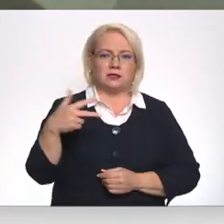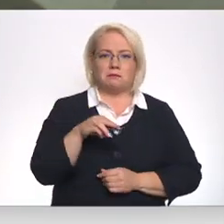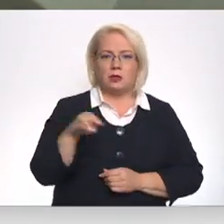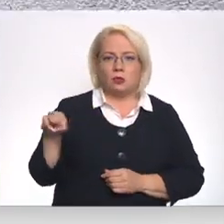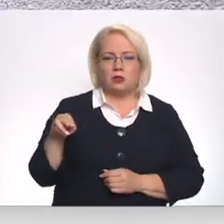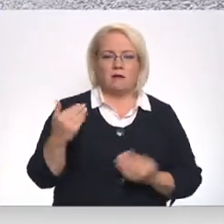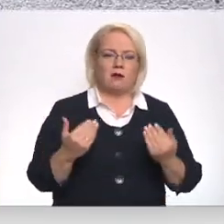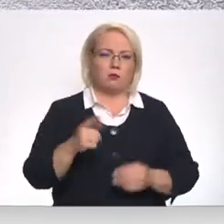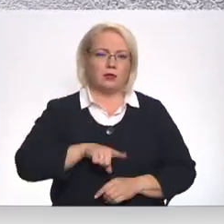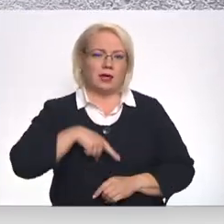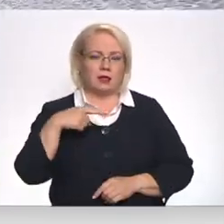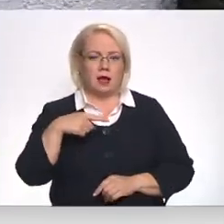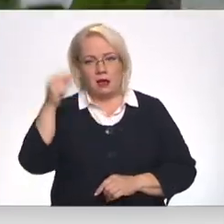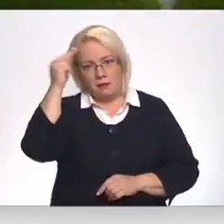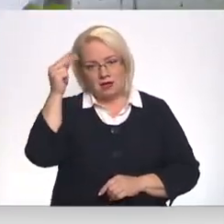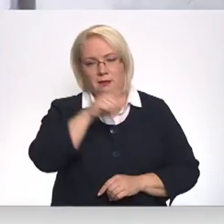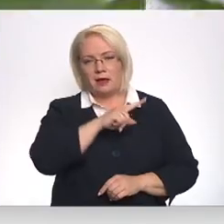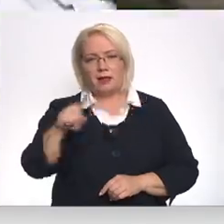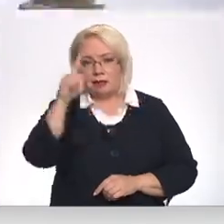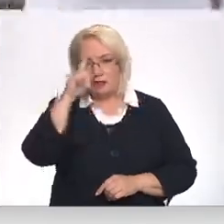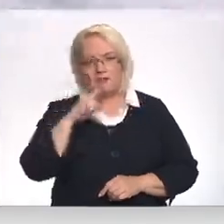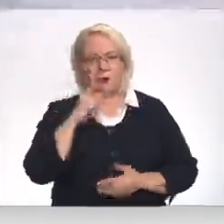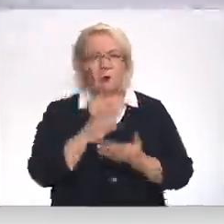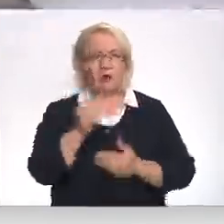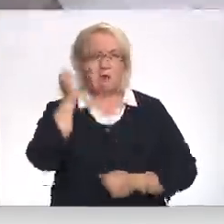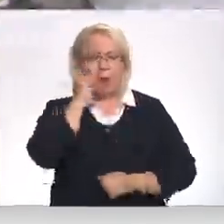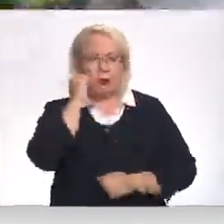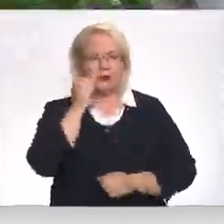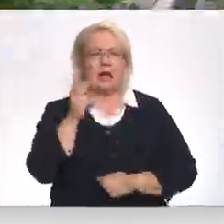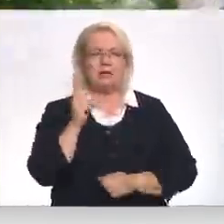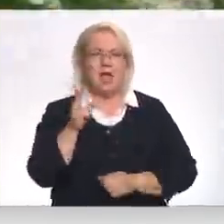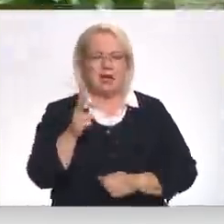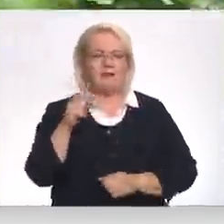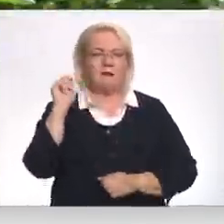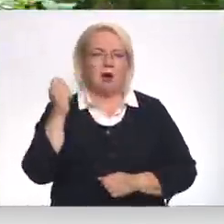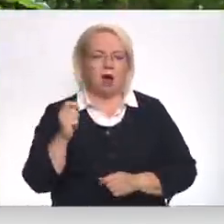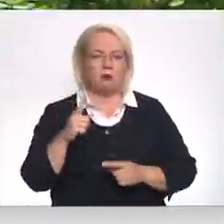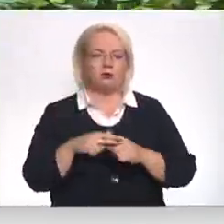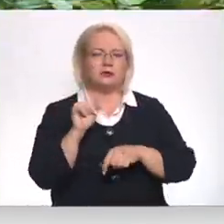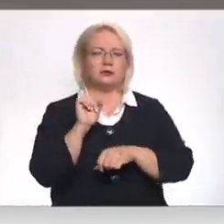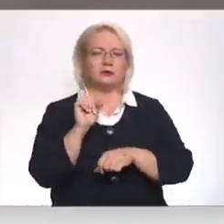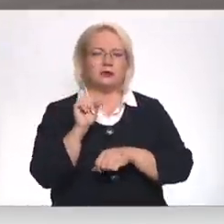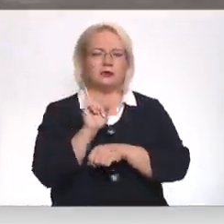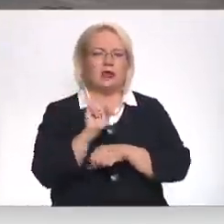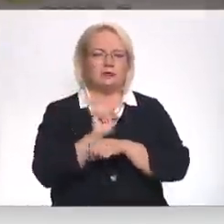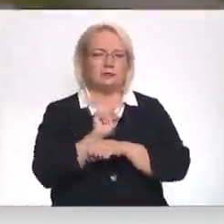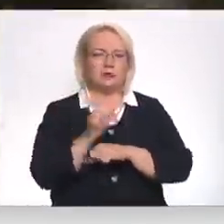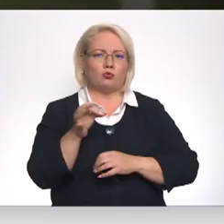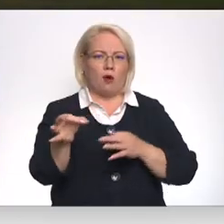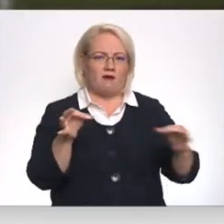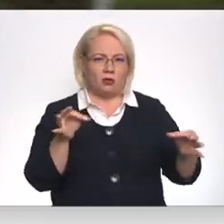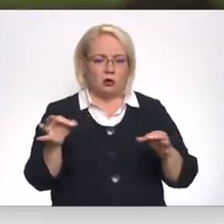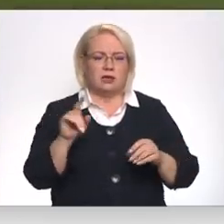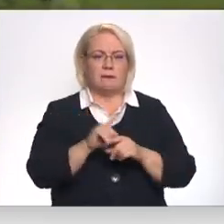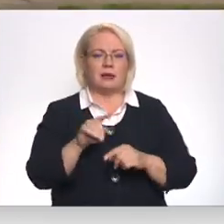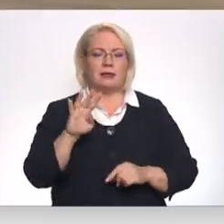varbūt ilgāk. Mācības līdz svētdienai notiks arī Bauskas, Ķekavas, Mārupes, Robežu un Salspils novados, bet Zemesardzes 4.